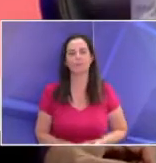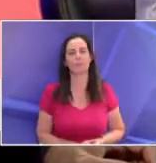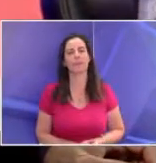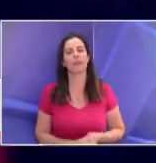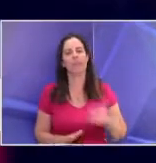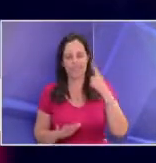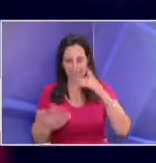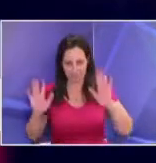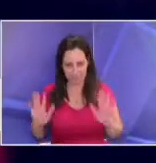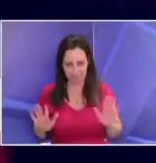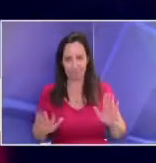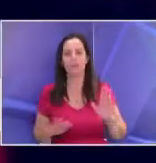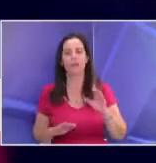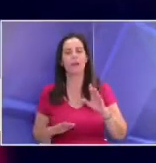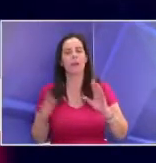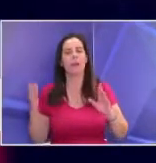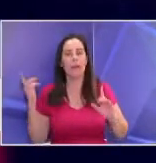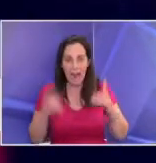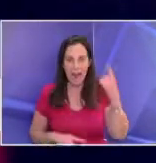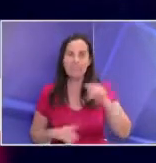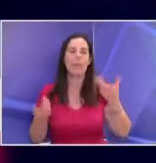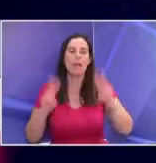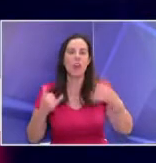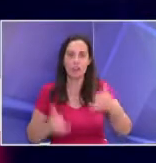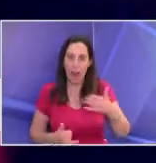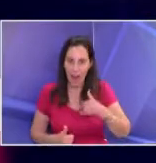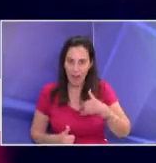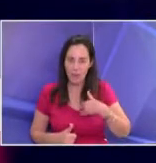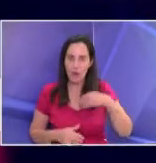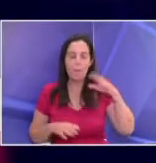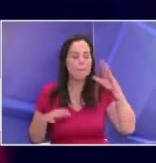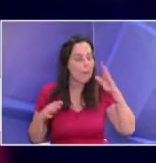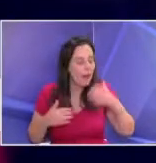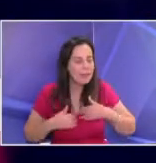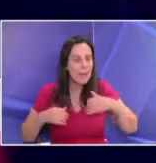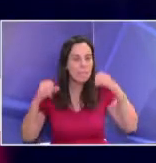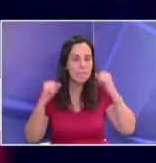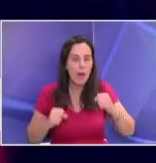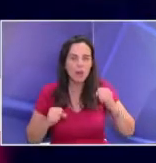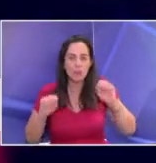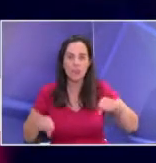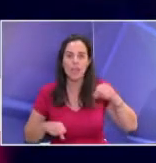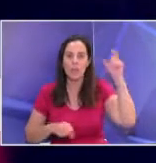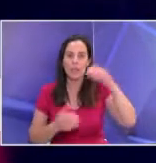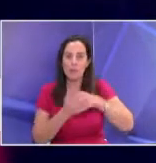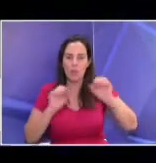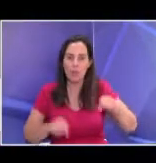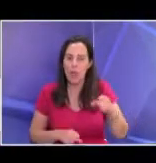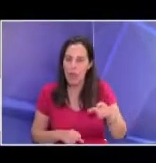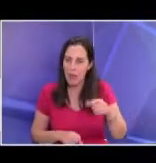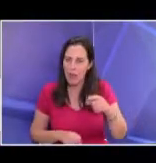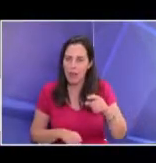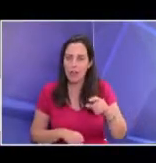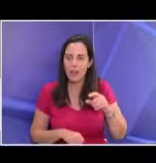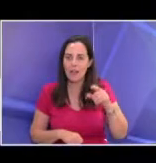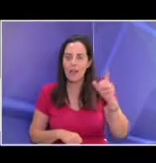תראה, בוא נדבר אבל רגע, קרה. זה מה יש עכשיו. אנחנו בתוך הקערה הזאת, אני בטוח שארדואן ימשיך לשלוף. זה התחיל מזה שהשעון